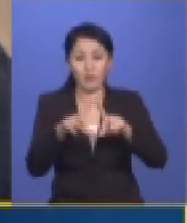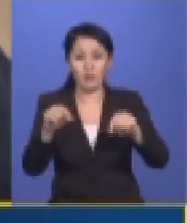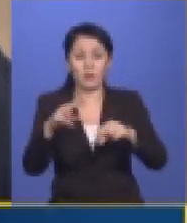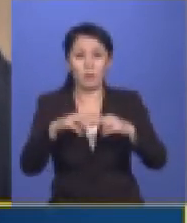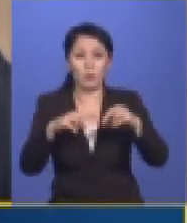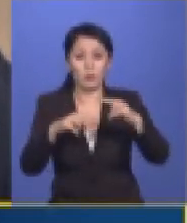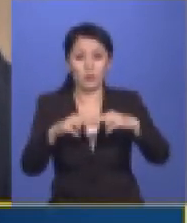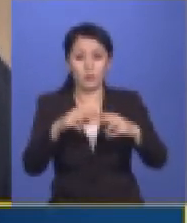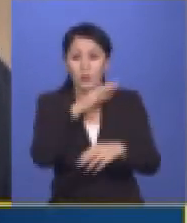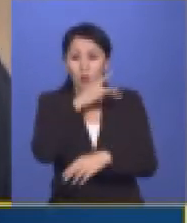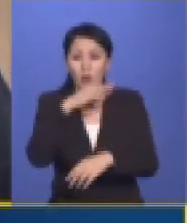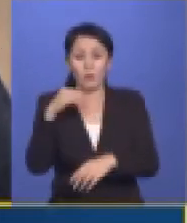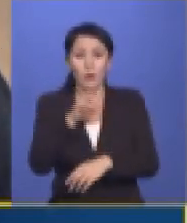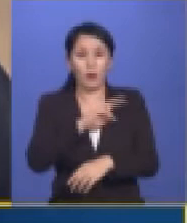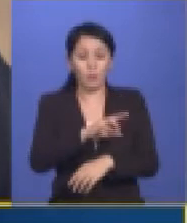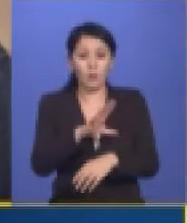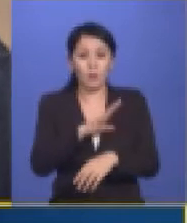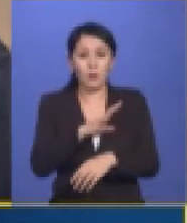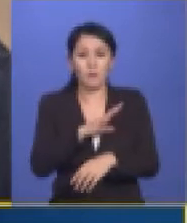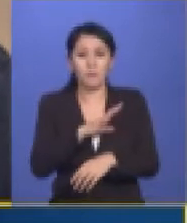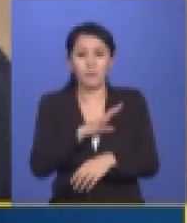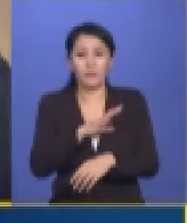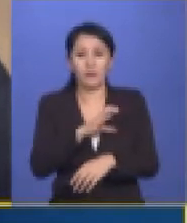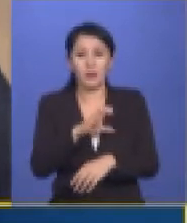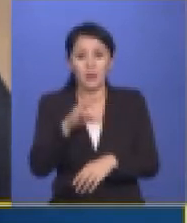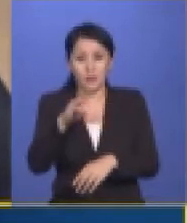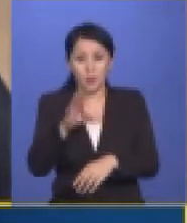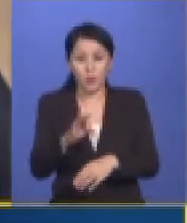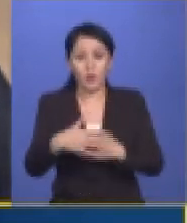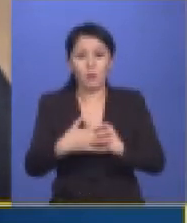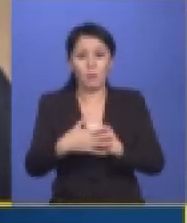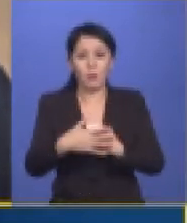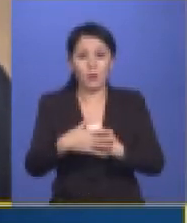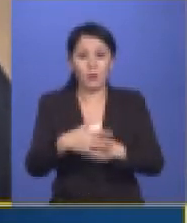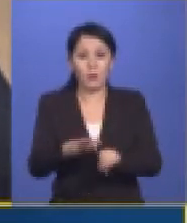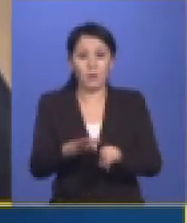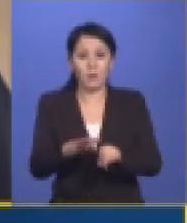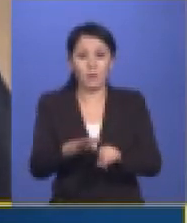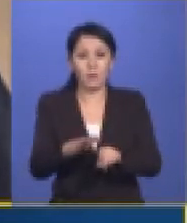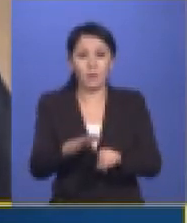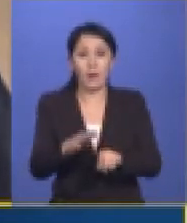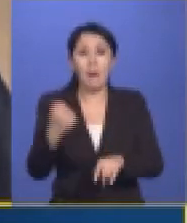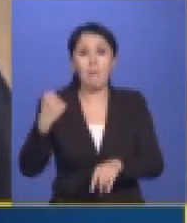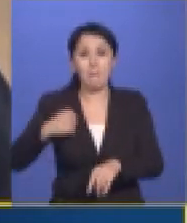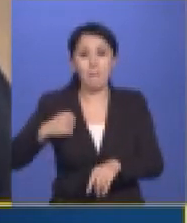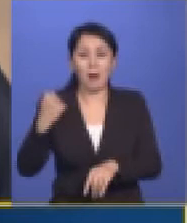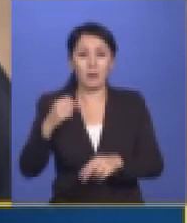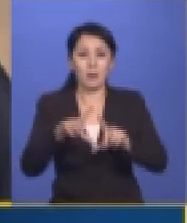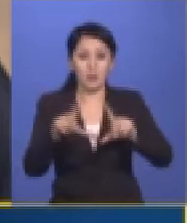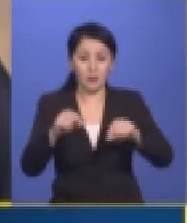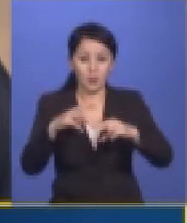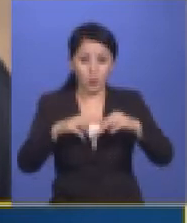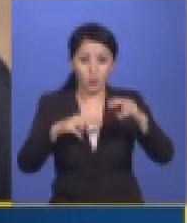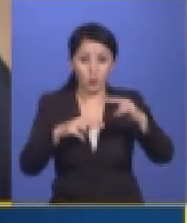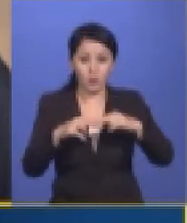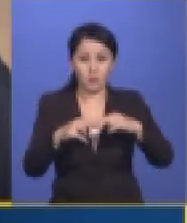көп-көп жұмыс істелініп жатыр. Биылғы жылы мінекей СТО ашып жатырмыз, үлкен бір мойша салынып жатыр. Ол да мінекей